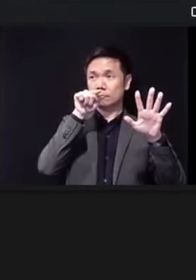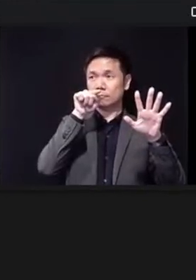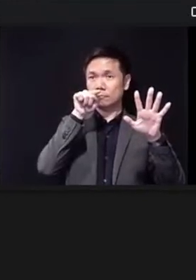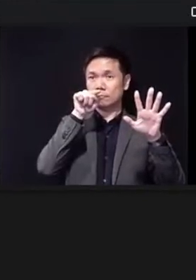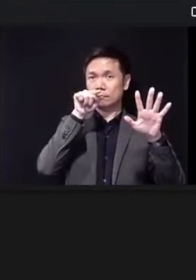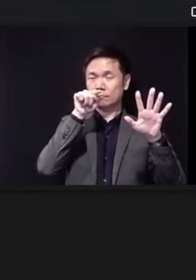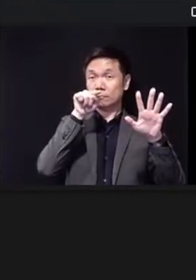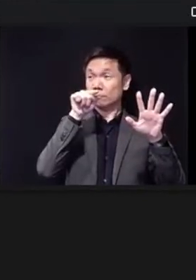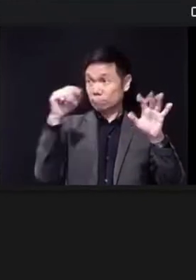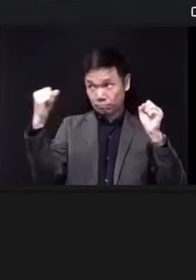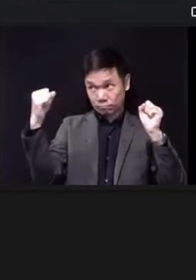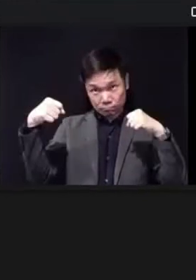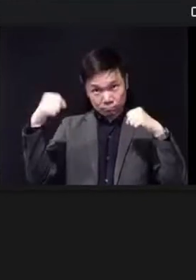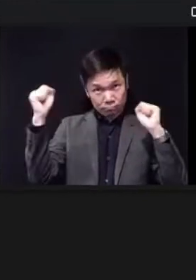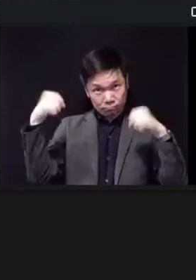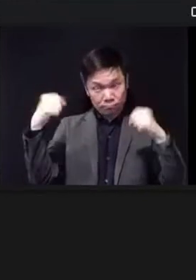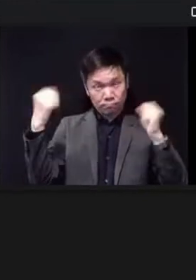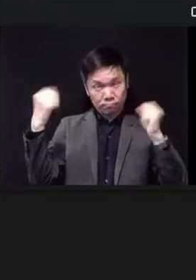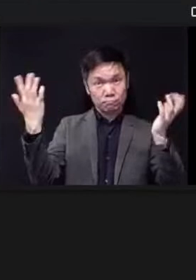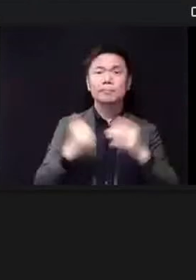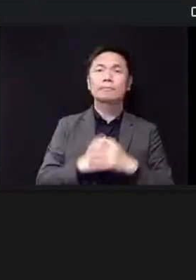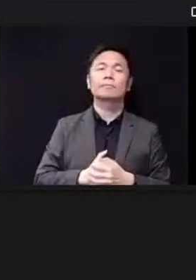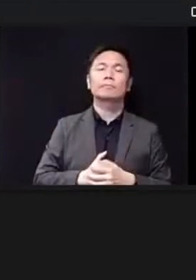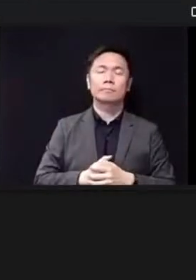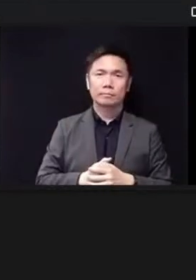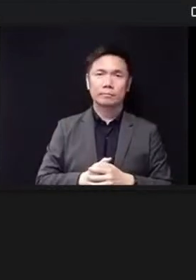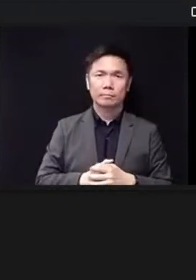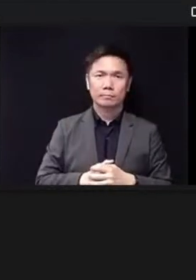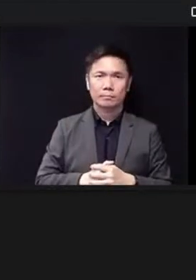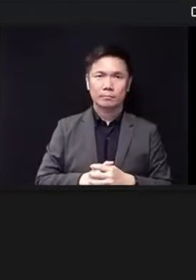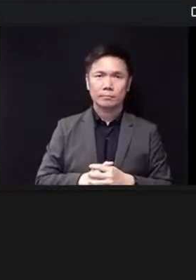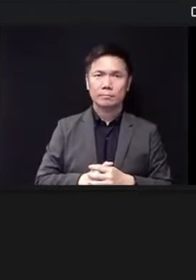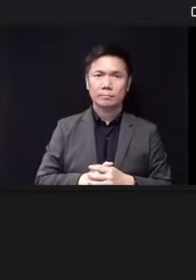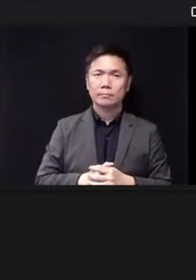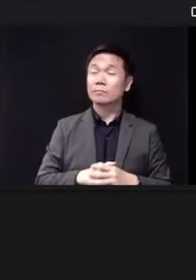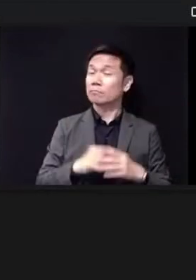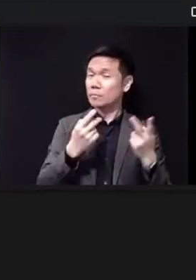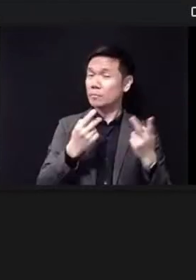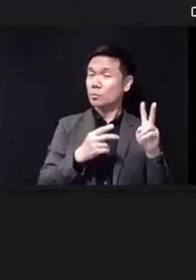зале. Спасибо. Поэтому ставим точку, если коллеги согласны.